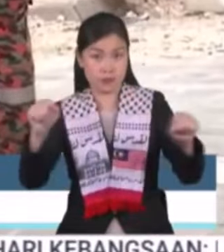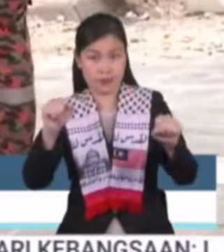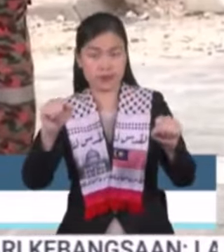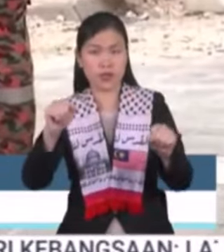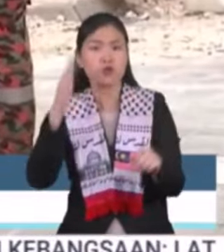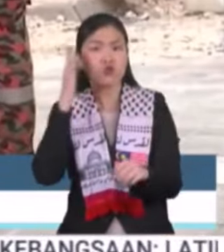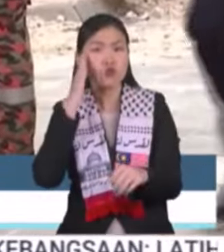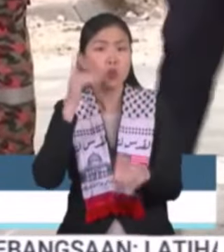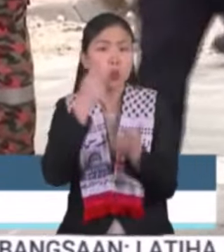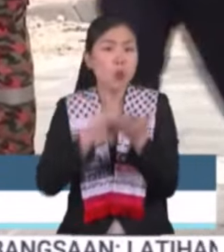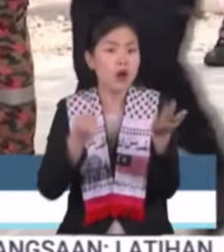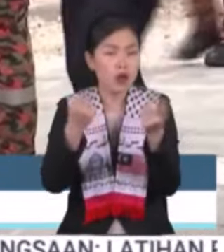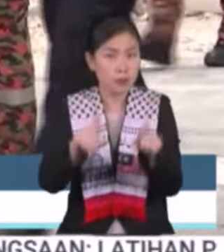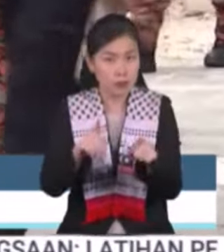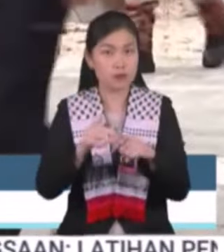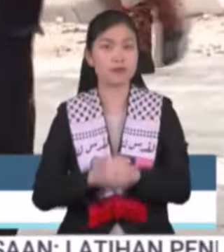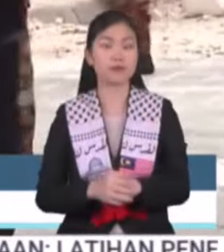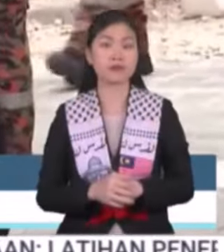pasti punca insiden.